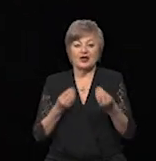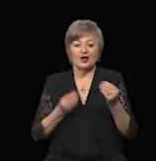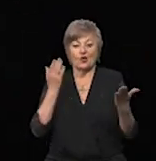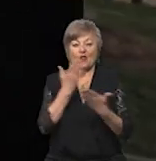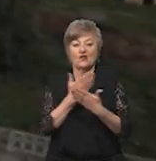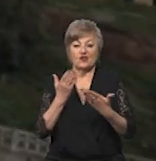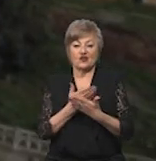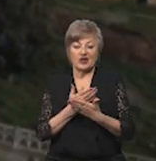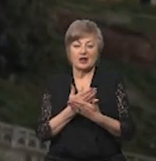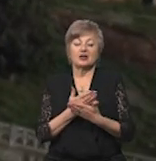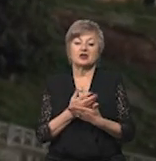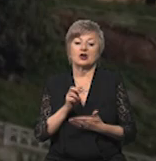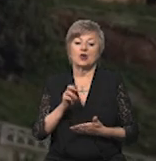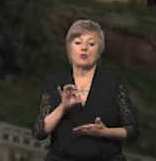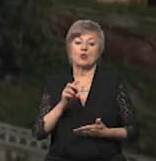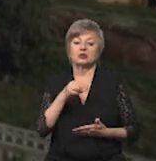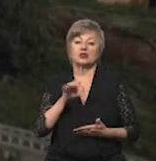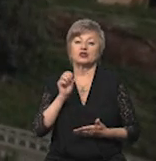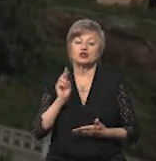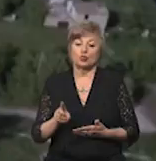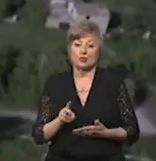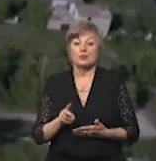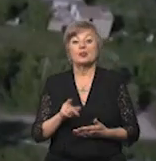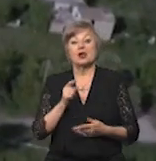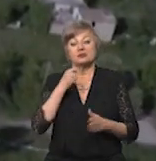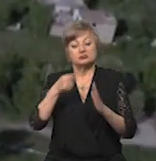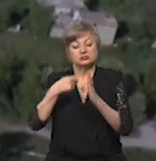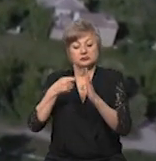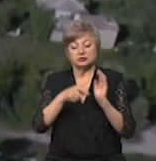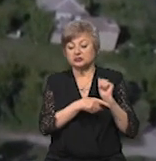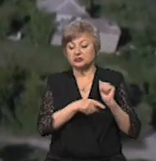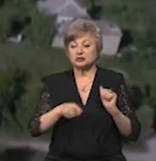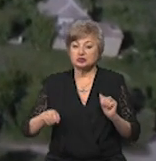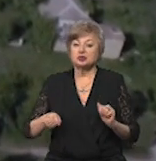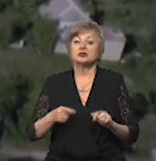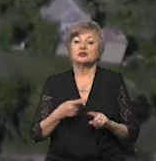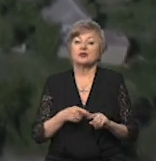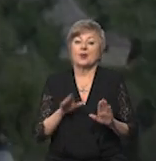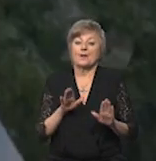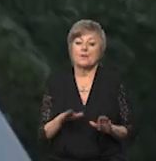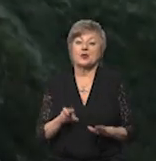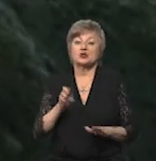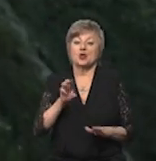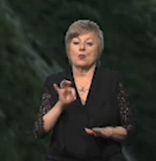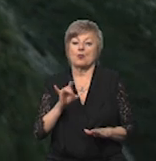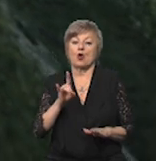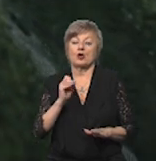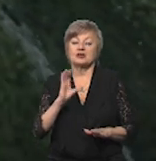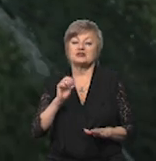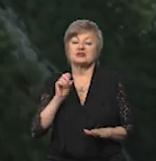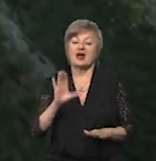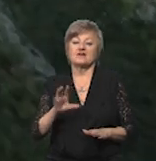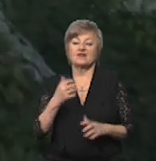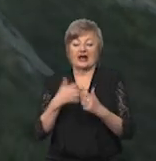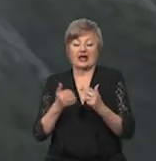«Вулкан» Романа Бондарчука. Цю кінострічку творці знімали протягом 7 днів у містечку Борислав Херсонської області.